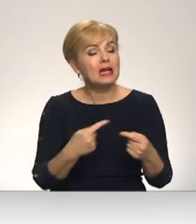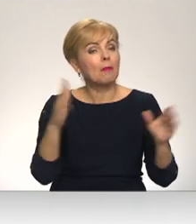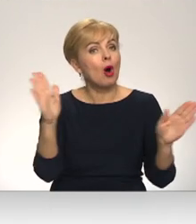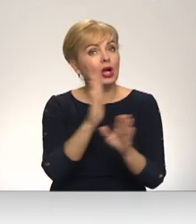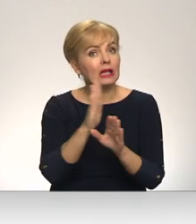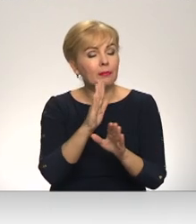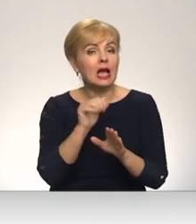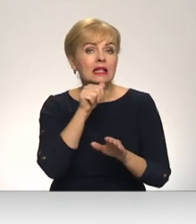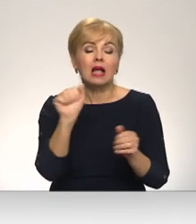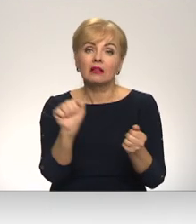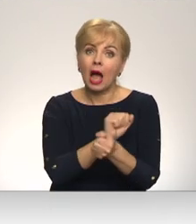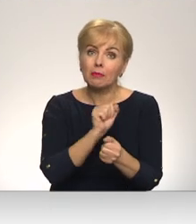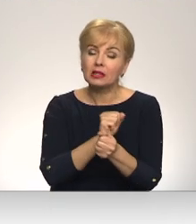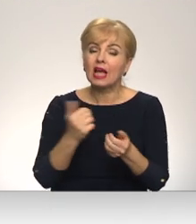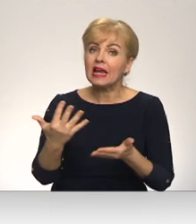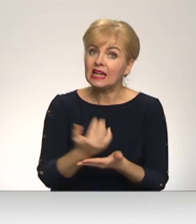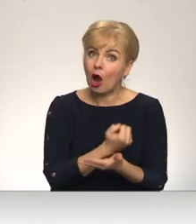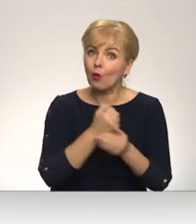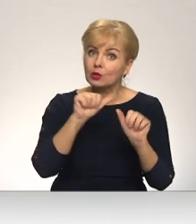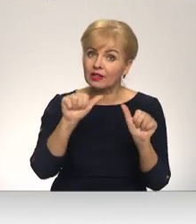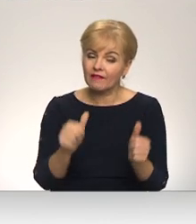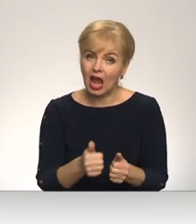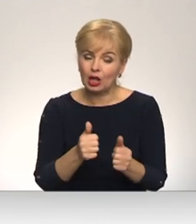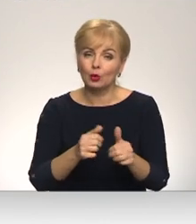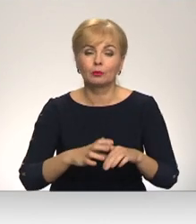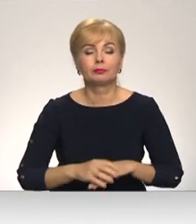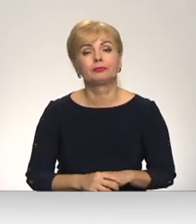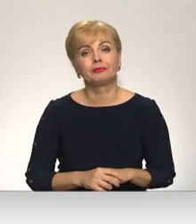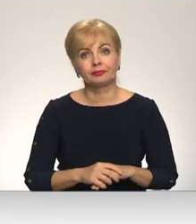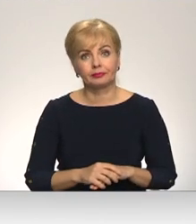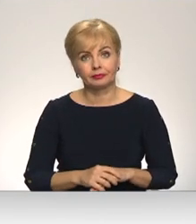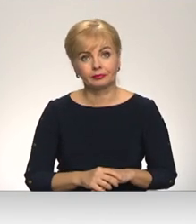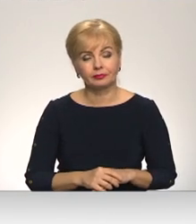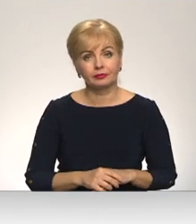piemērotākos zaļās enerģijas iegūs veidus. Dace Siliņa, Kristaps Dravinieks, Vidzemes televīzija.